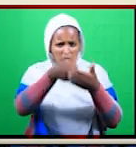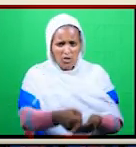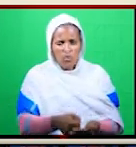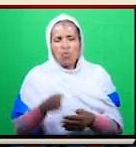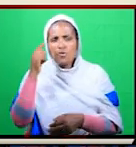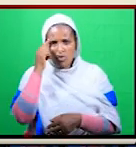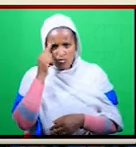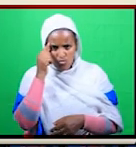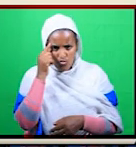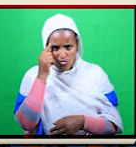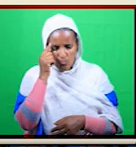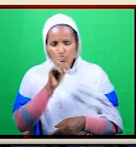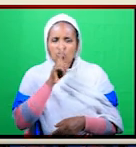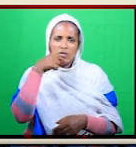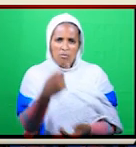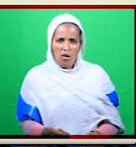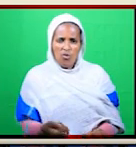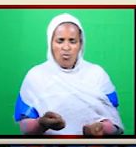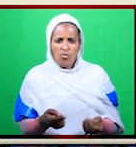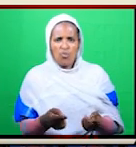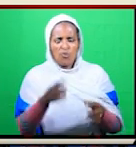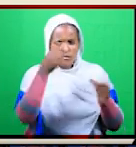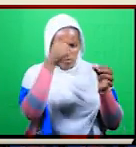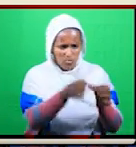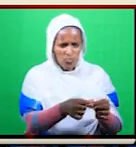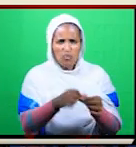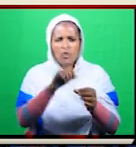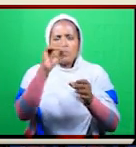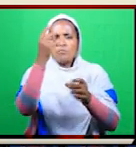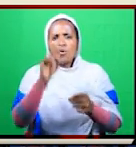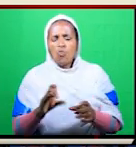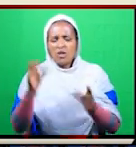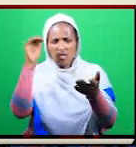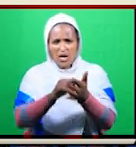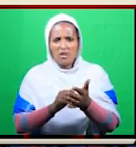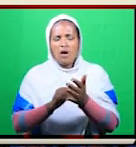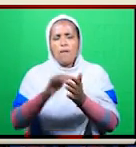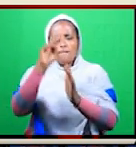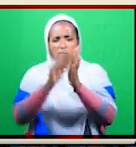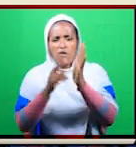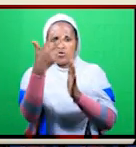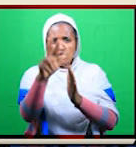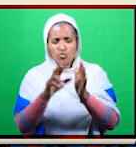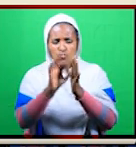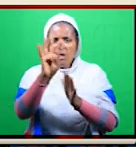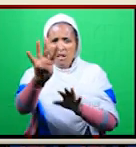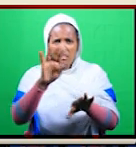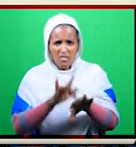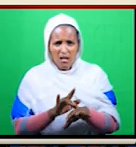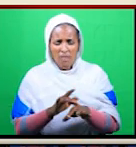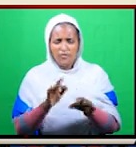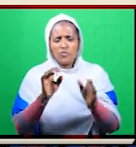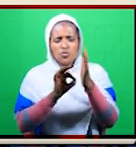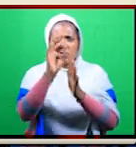የተባለ? የጸናውን አስቡ ነው የተባለ ነው። ተዘከሩ መኳንንቲክሙ። እንደገና ዕብራውያን ምዕራፍ 13 ከቁጥር 4